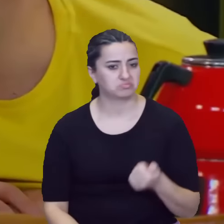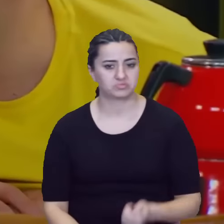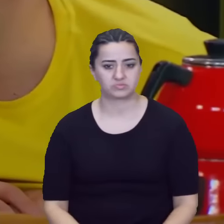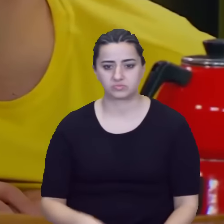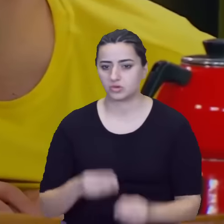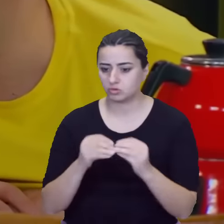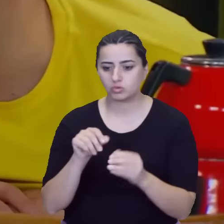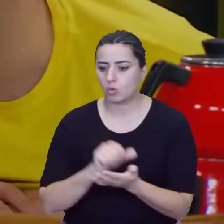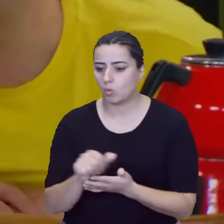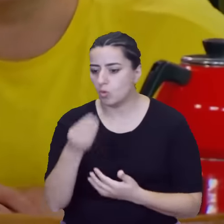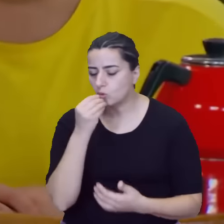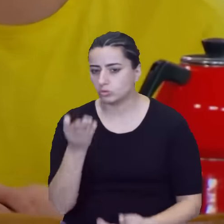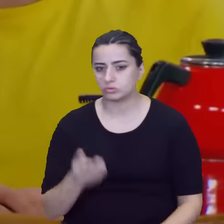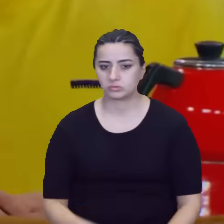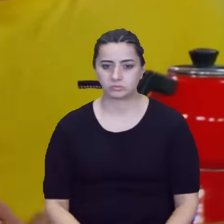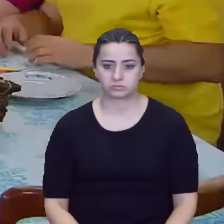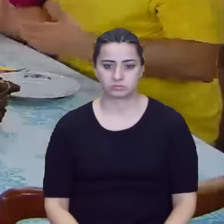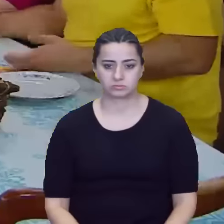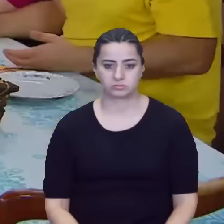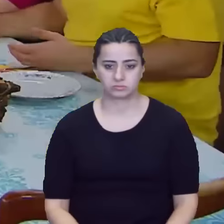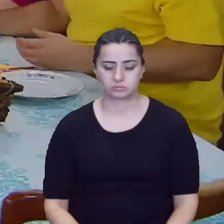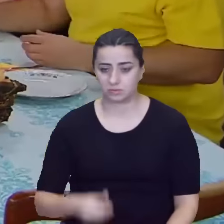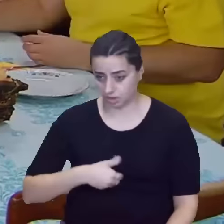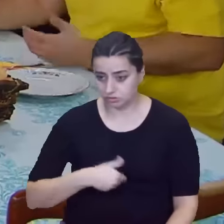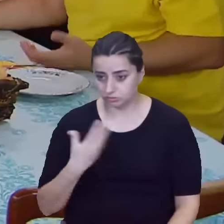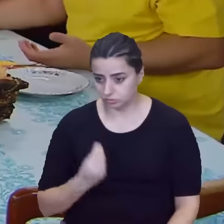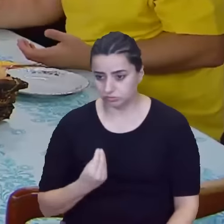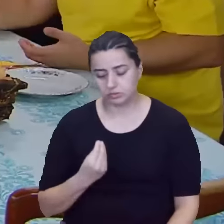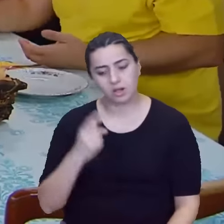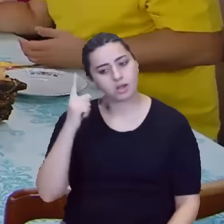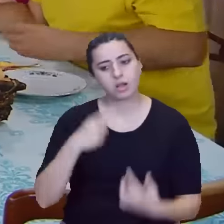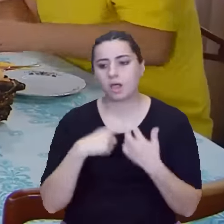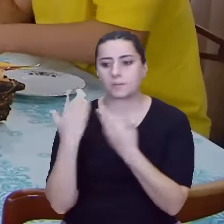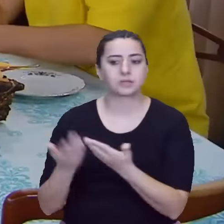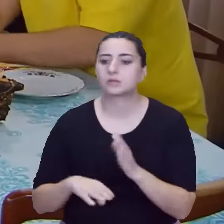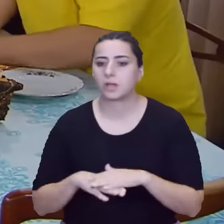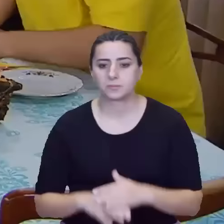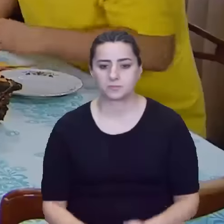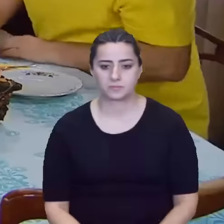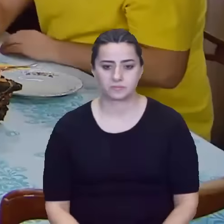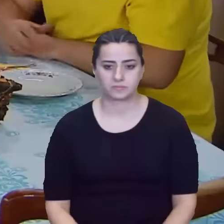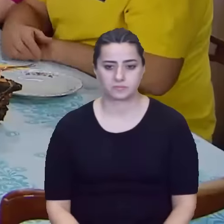Bravo. Yumurtayı yemişsiniz ama insanlar ölmüş. Hmm. Aç mı kalalım yani? Allah rahmet